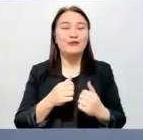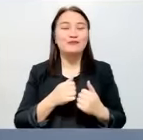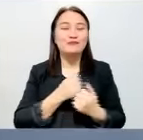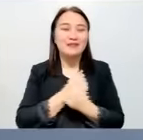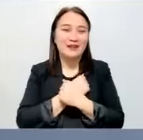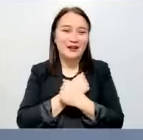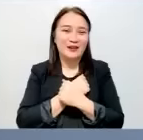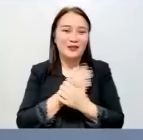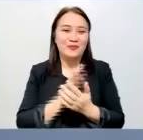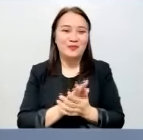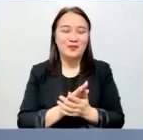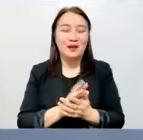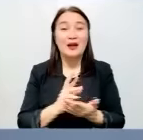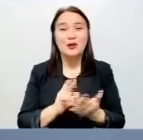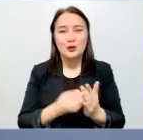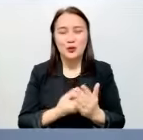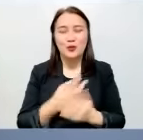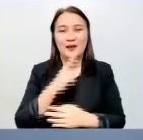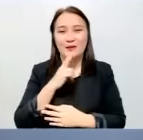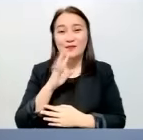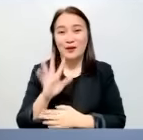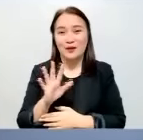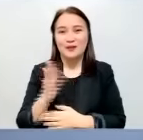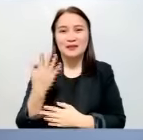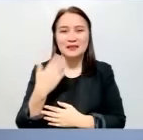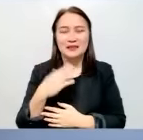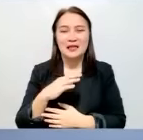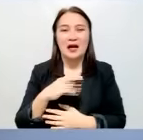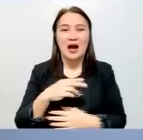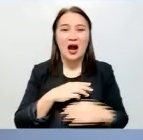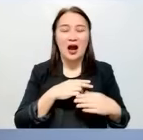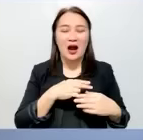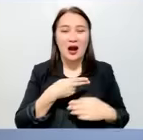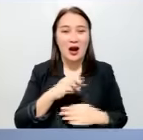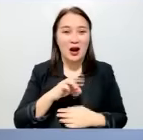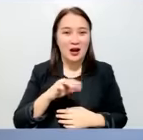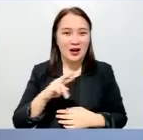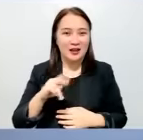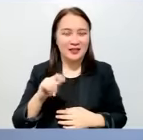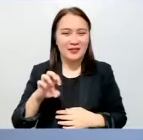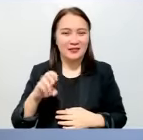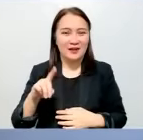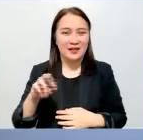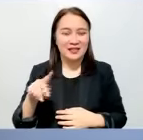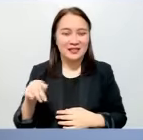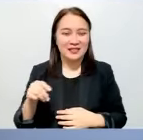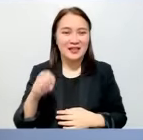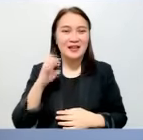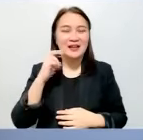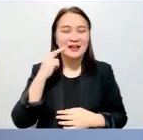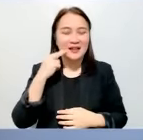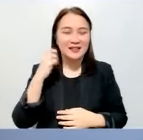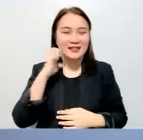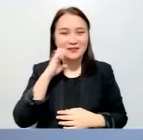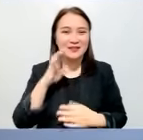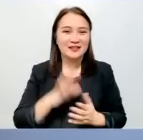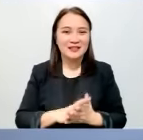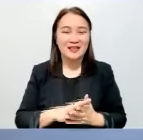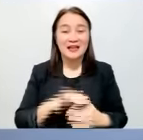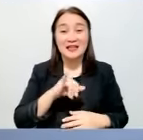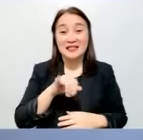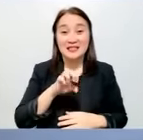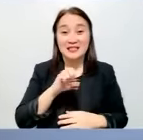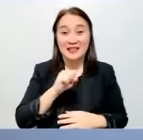Arte Evangelista at Senator Cheese Escudero. Habang sina Luis Manzano at Jesse Mendiola, natupad na po ang Green